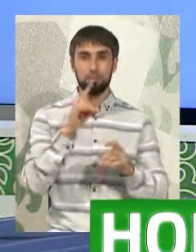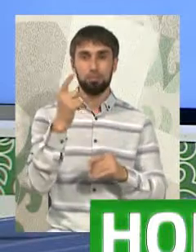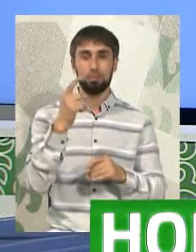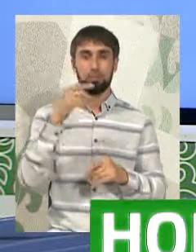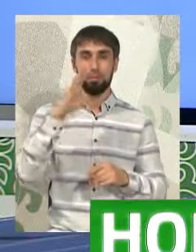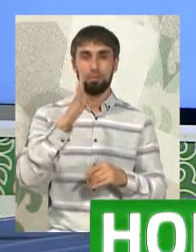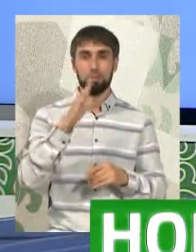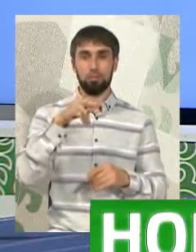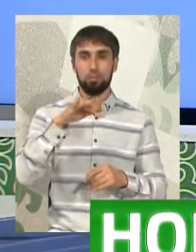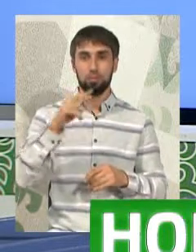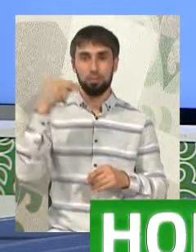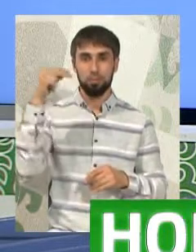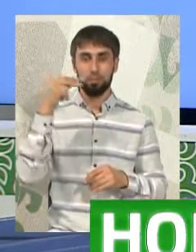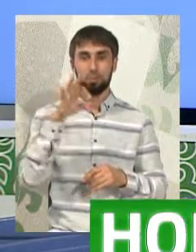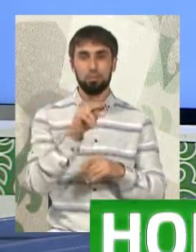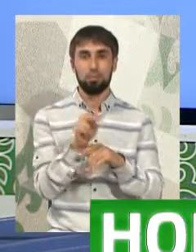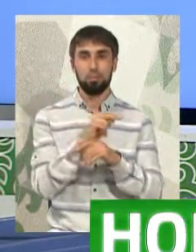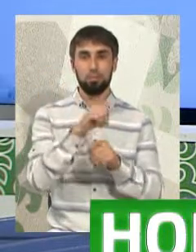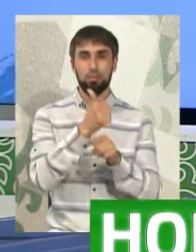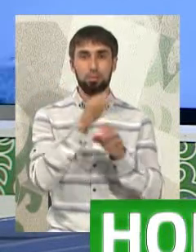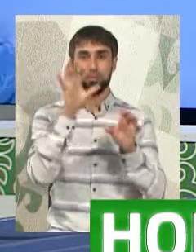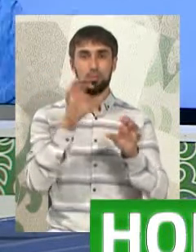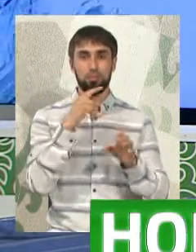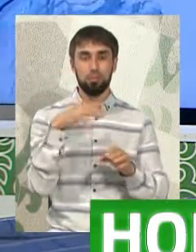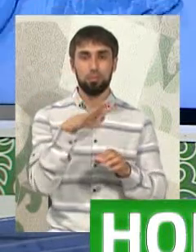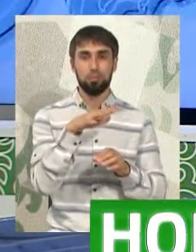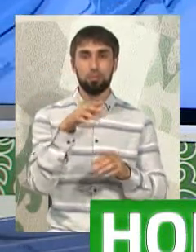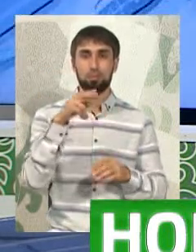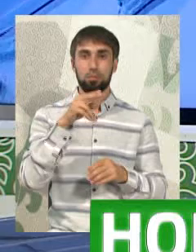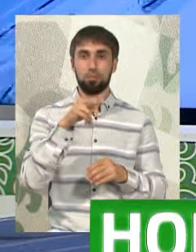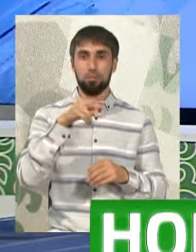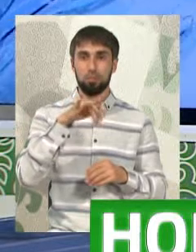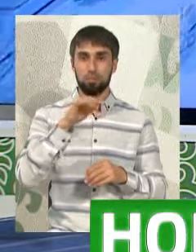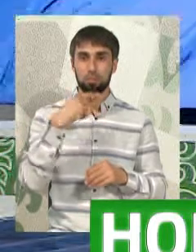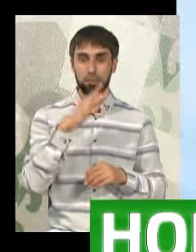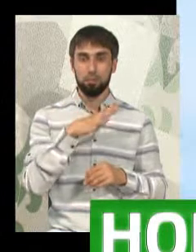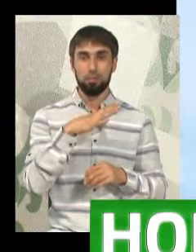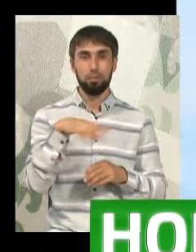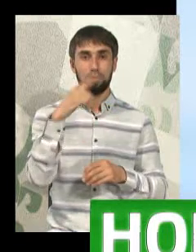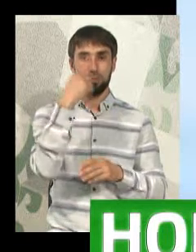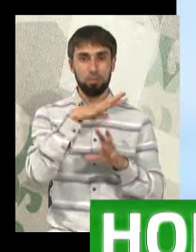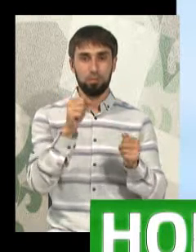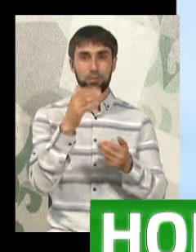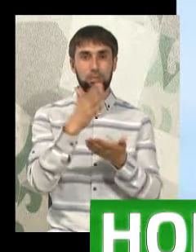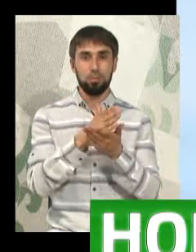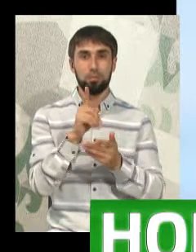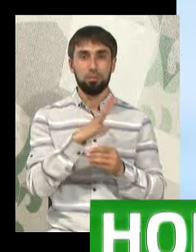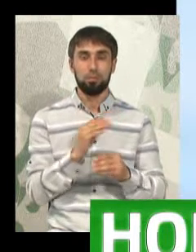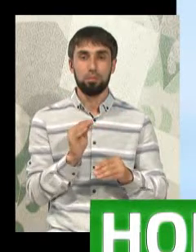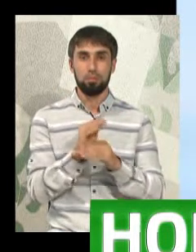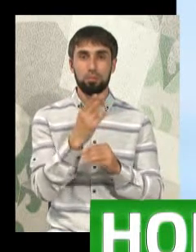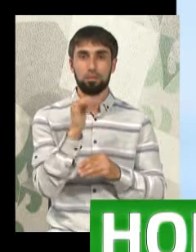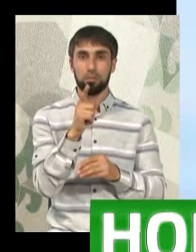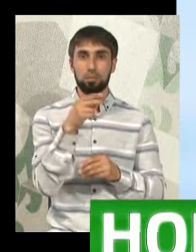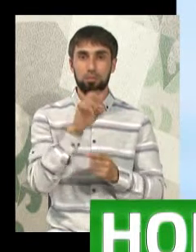группы по поправкам в основной закон страны глава государства отметил что у власти за это время есть возможность предпринять дополнительные шаги